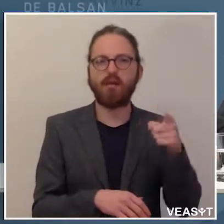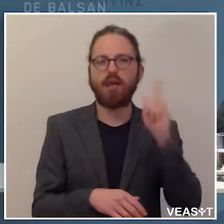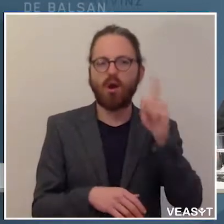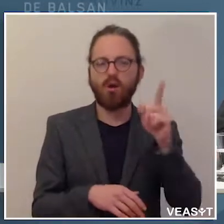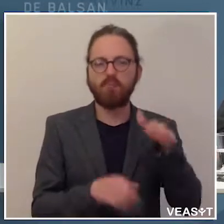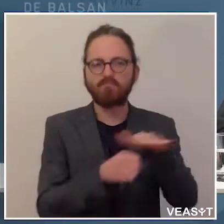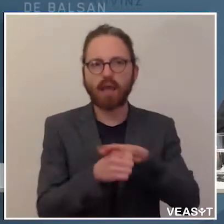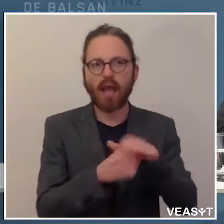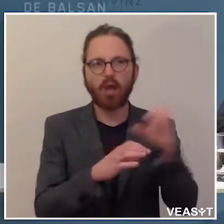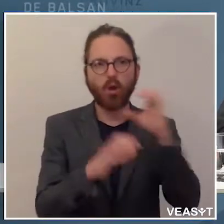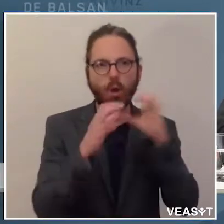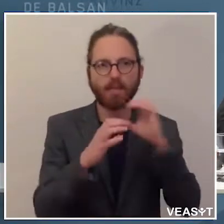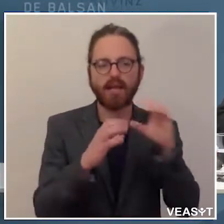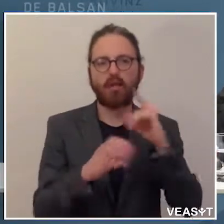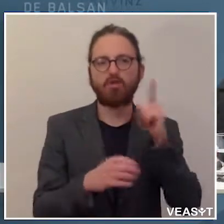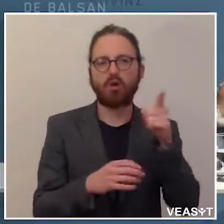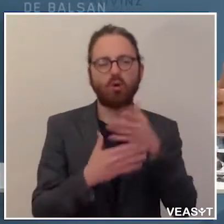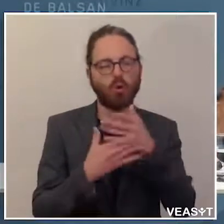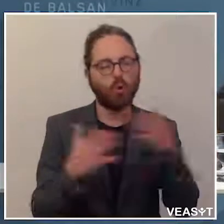e comunicazione